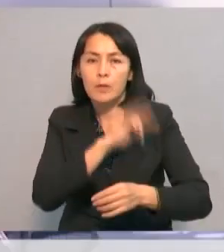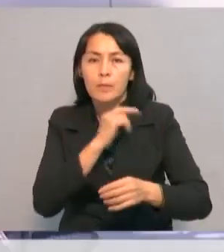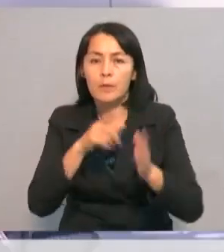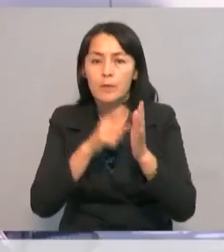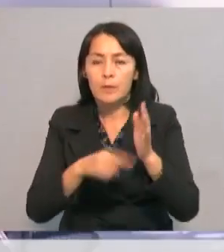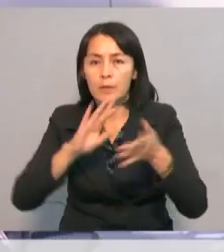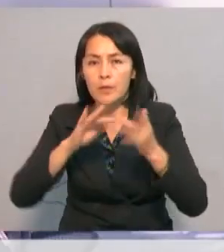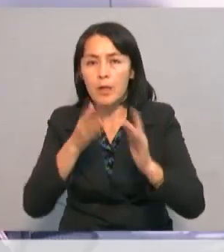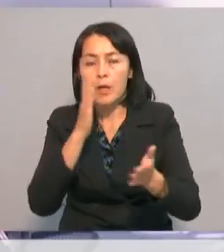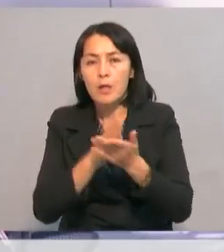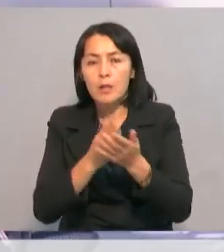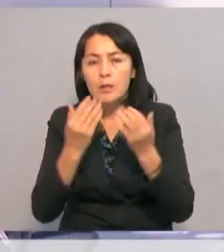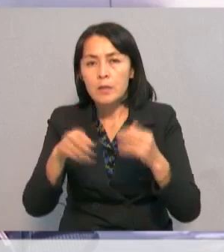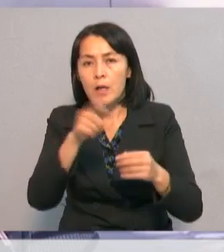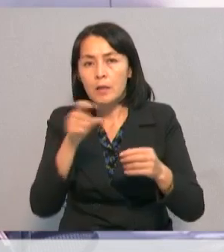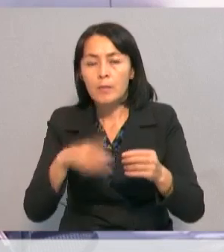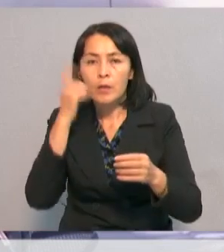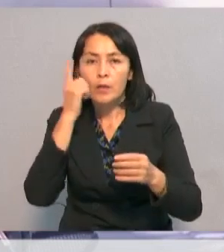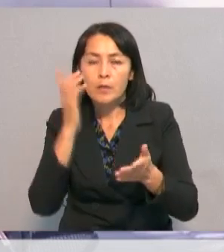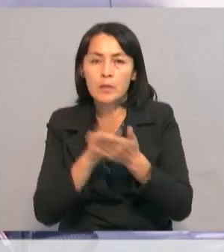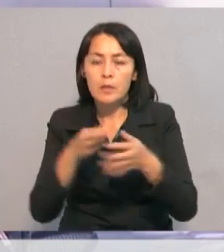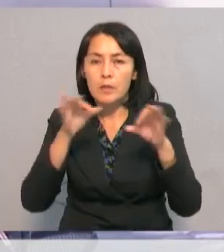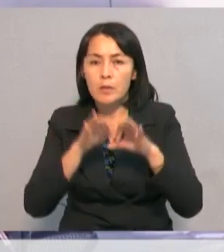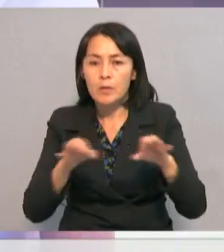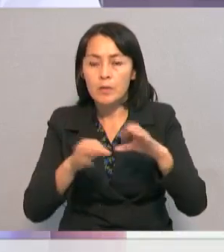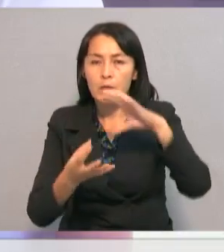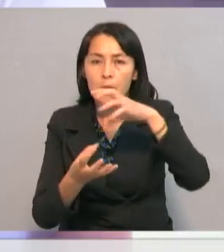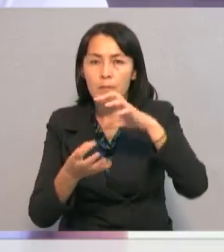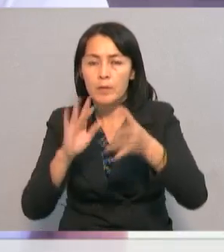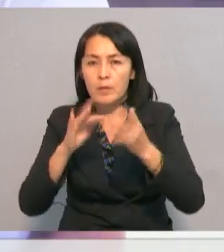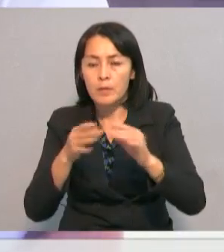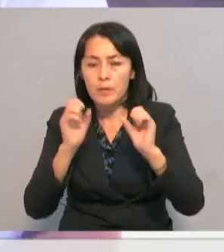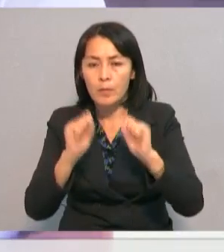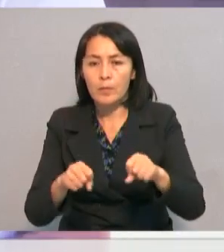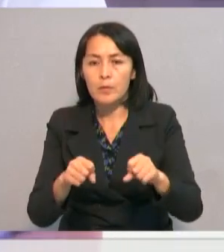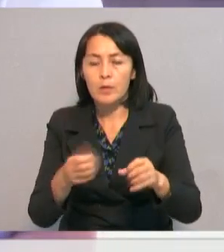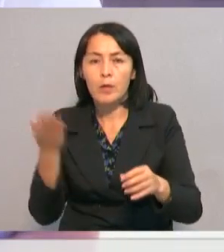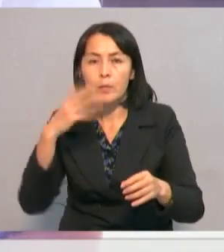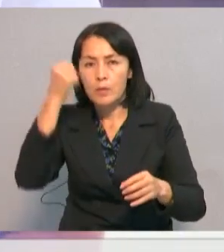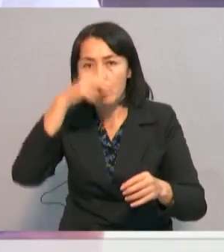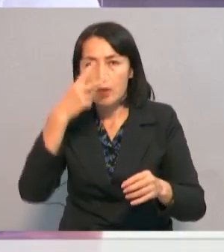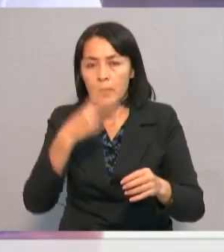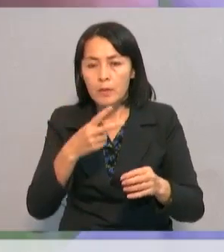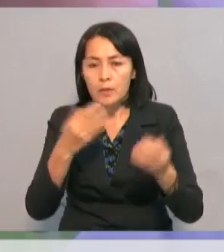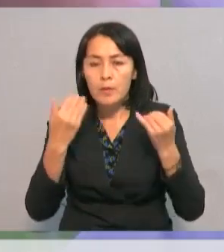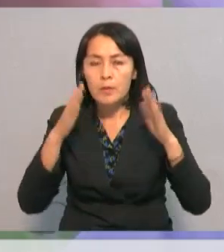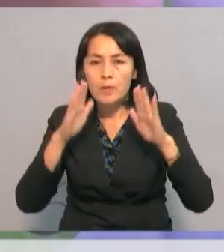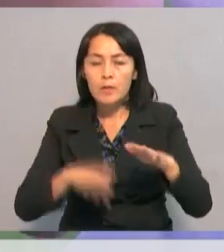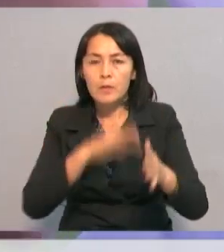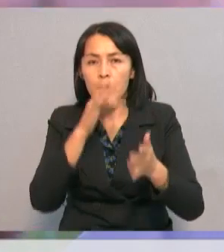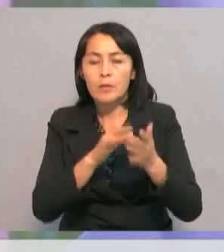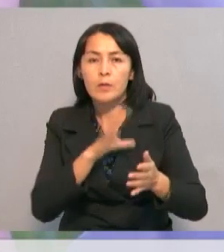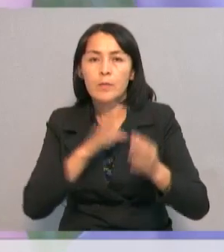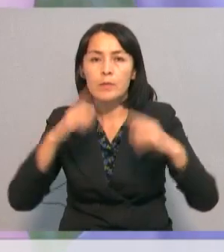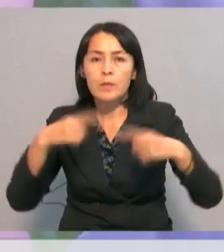70 сетей таким образом пользователи гаджетов имеют свободный доступ к интернету в местах отдыха в прошлом году в двадцати общественных местах города